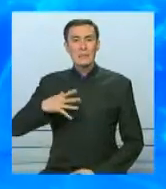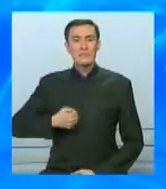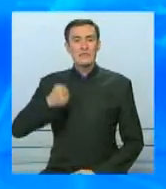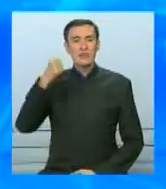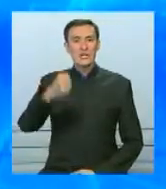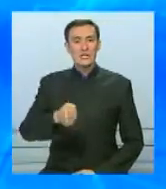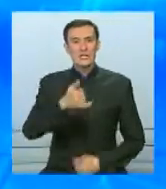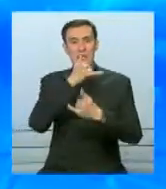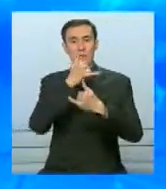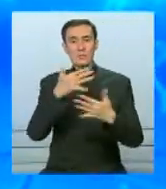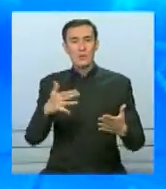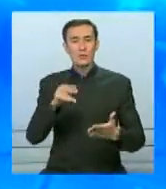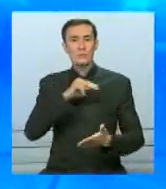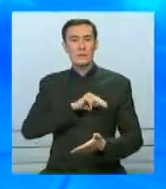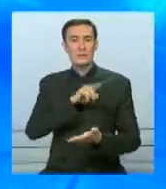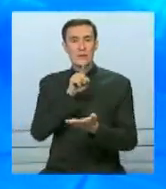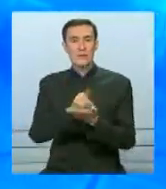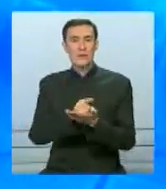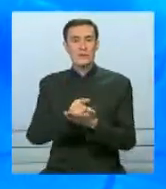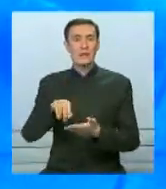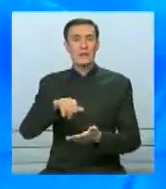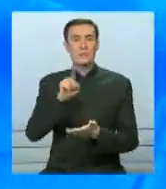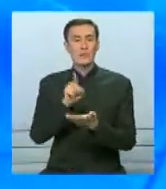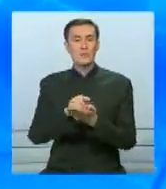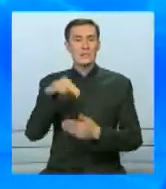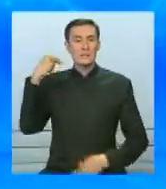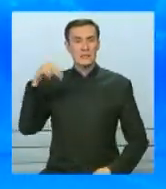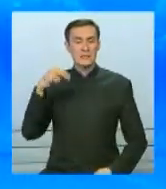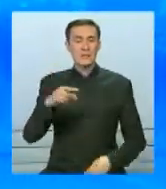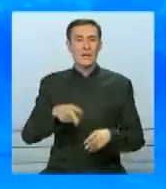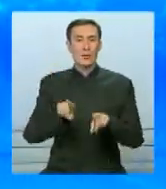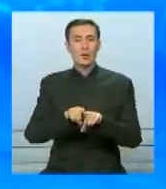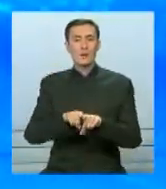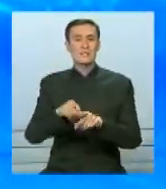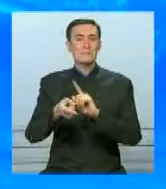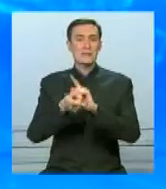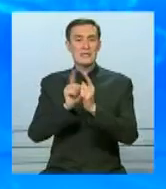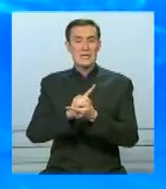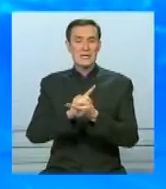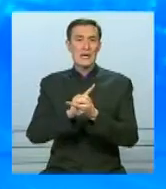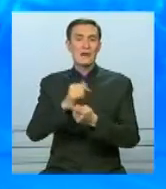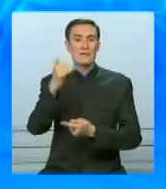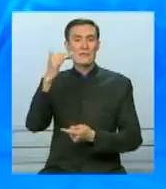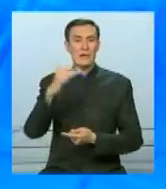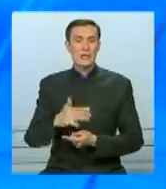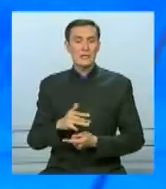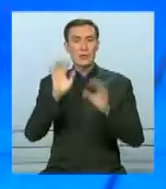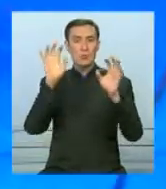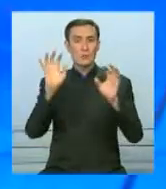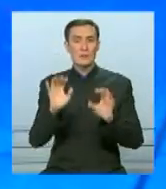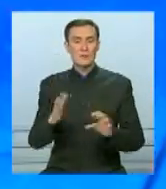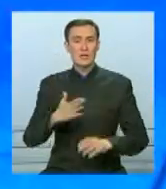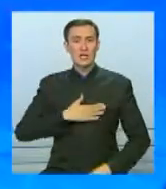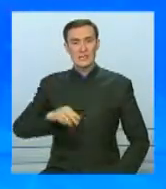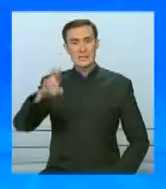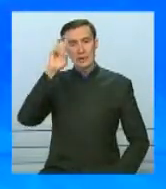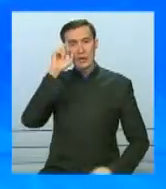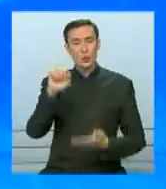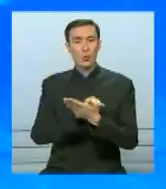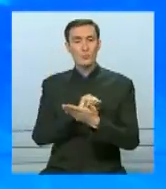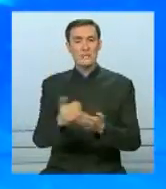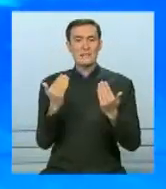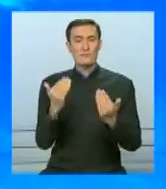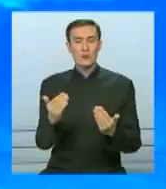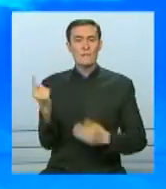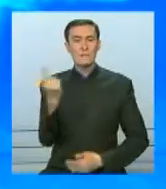Самовыдвиженцы не смогут претендовать на главный пост в Казахстане. Такую норму содержит проект изменений в ряд конституционных законов нашей страны. Документ